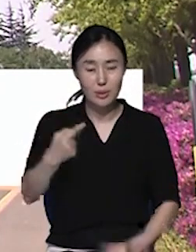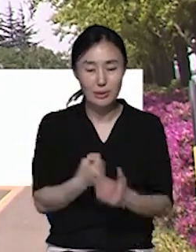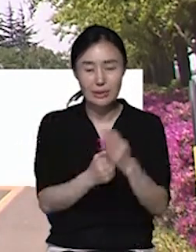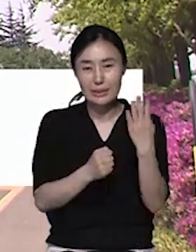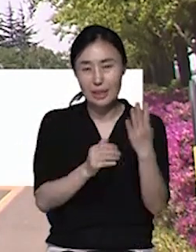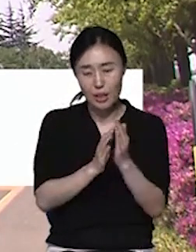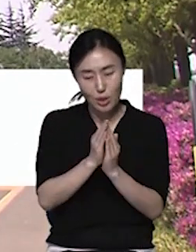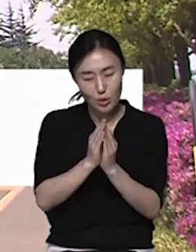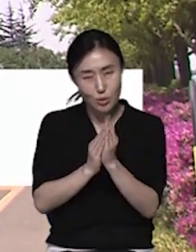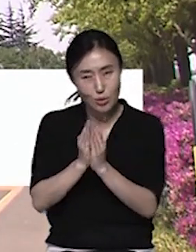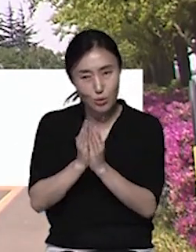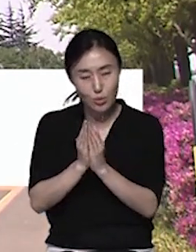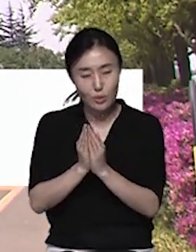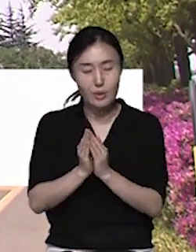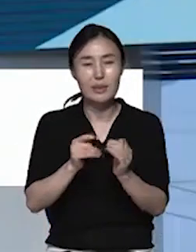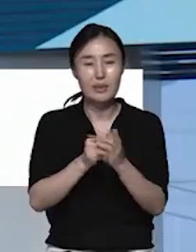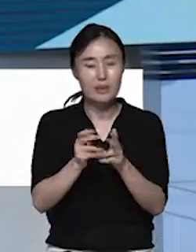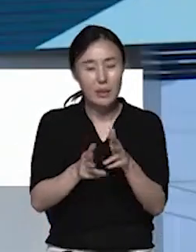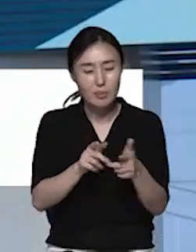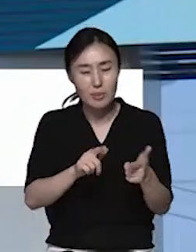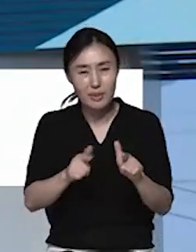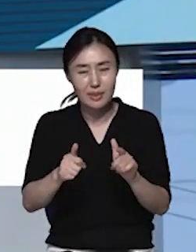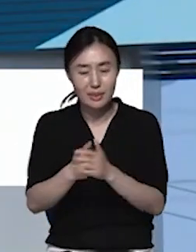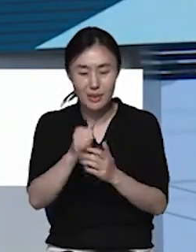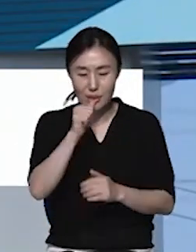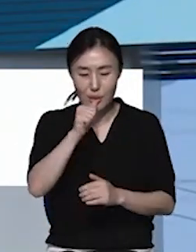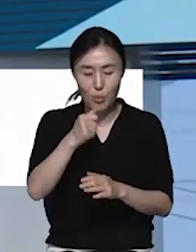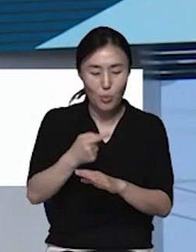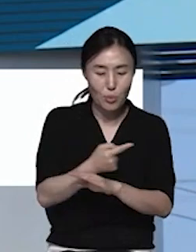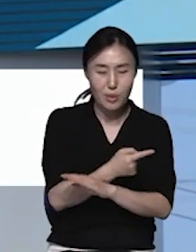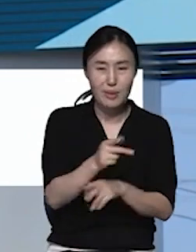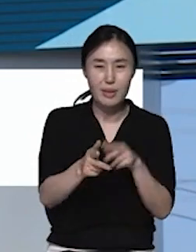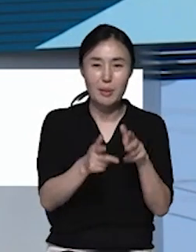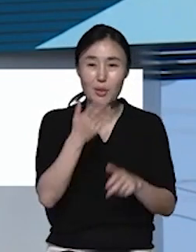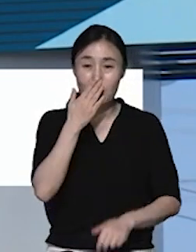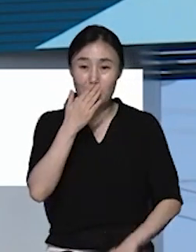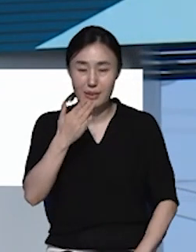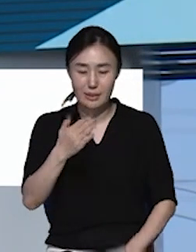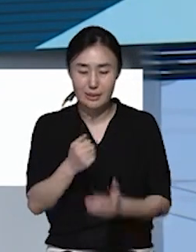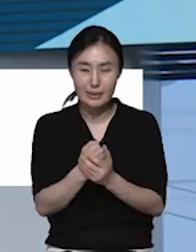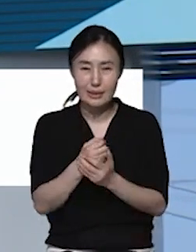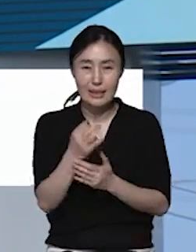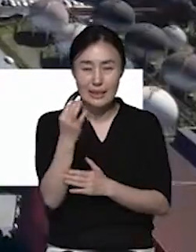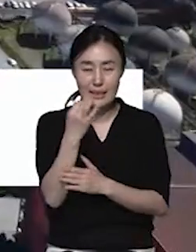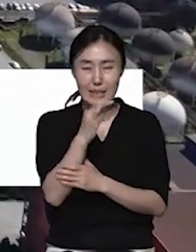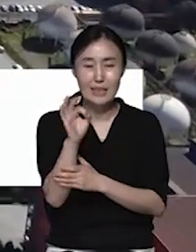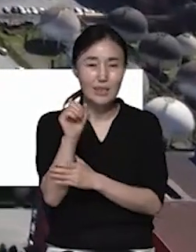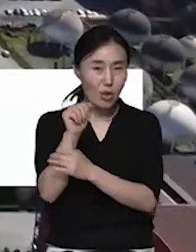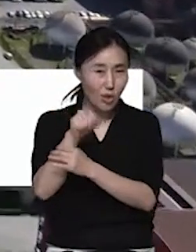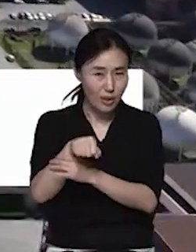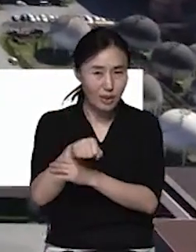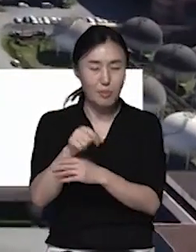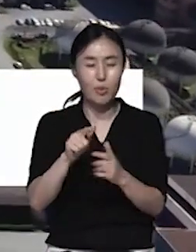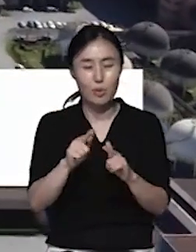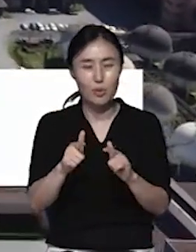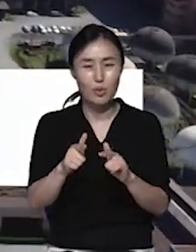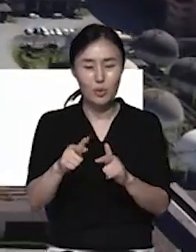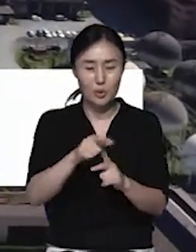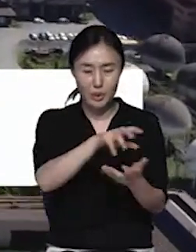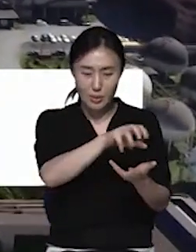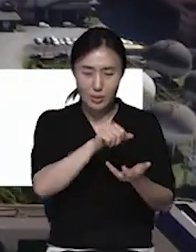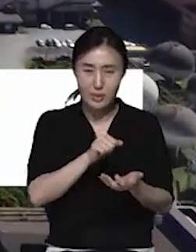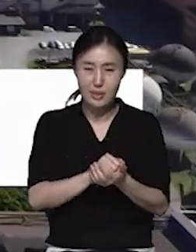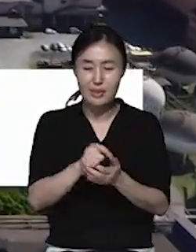규모의 비철강 투자길이 열리게 됐다며 인허가 절차를 신속하게 진행해 지역경제 활성화에 도움을 주겠다고